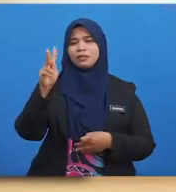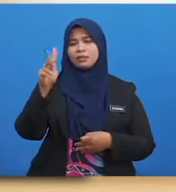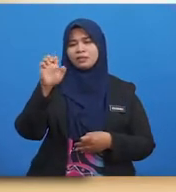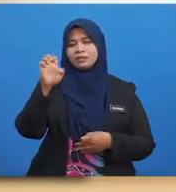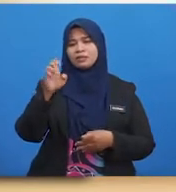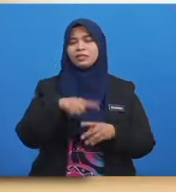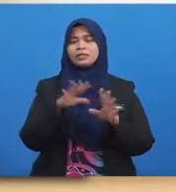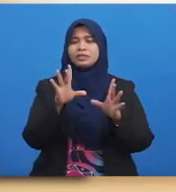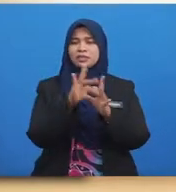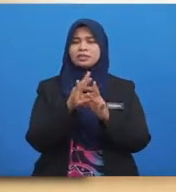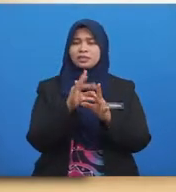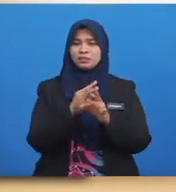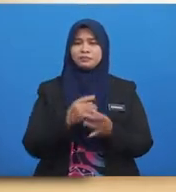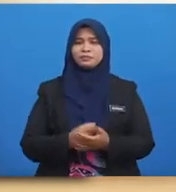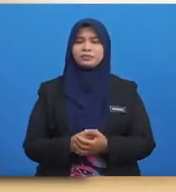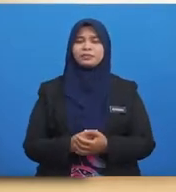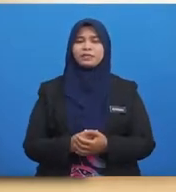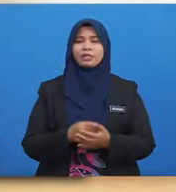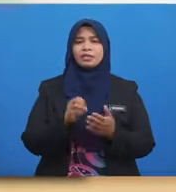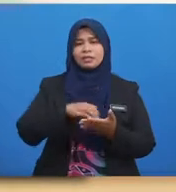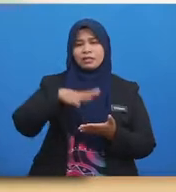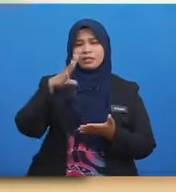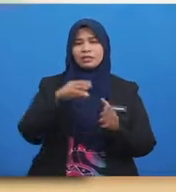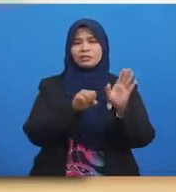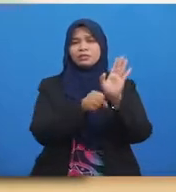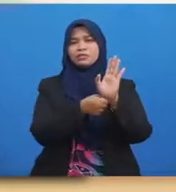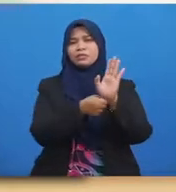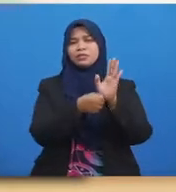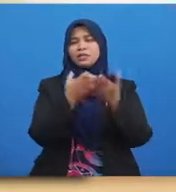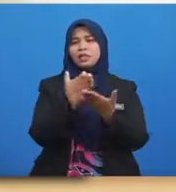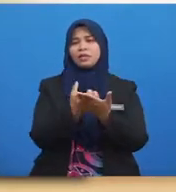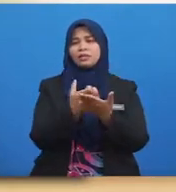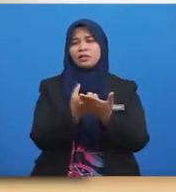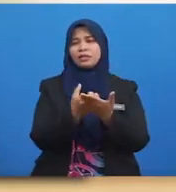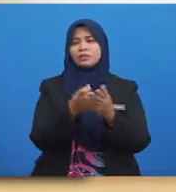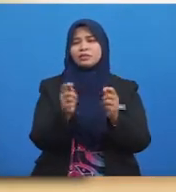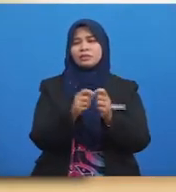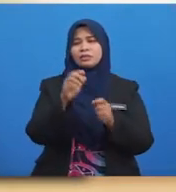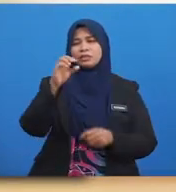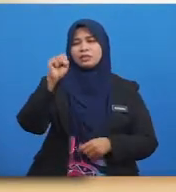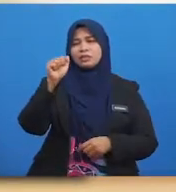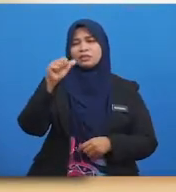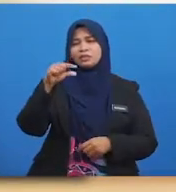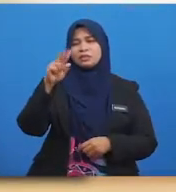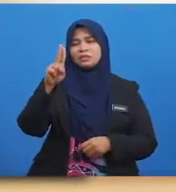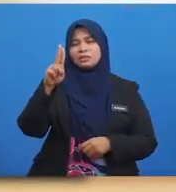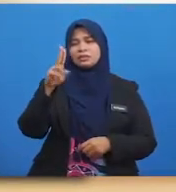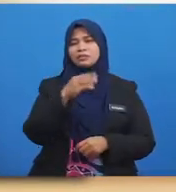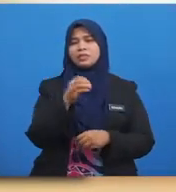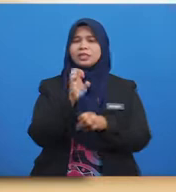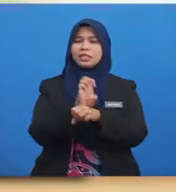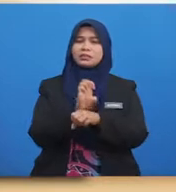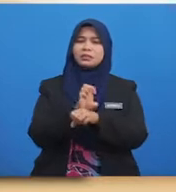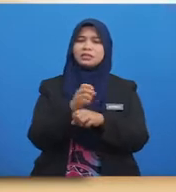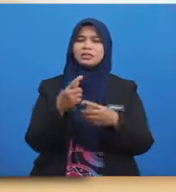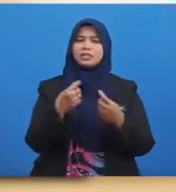sebuah pihak persendirian. Kekayaan sumber ekonomi seperti sagu, antimoni dan emas